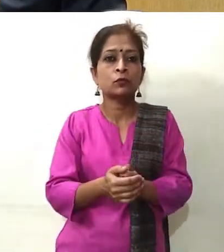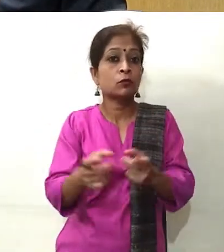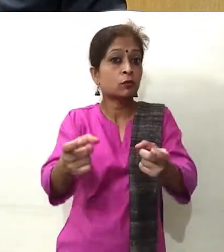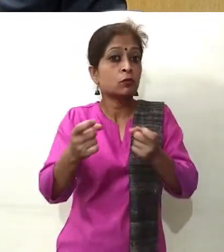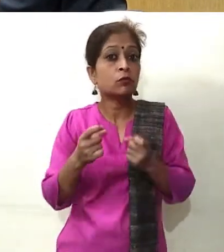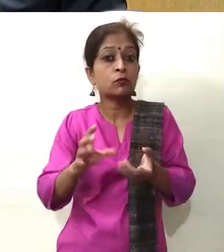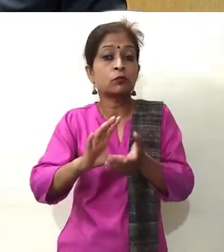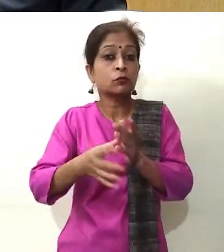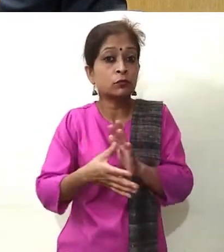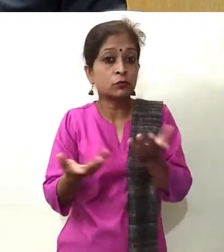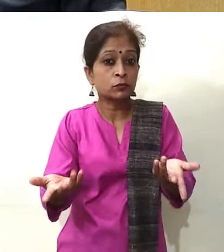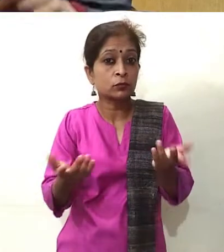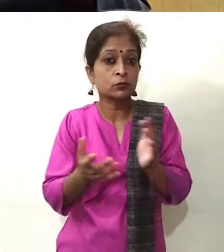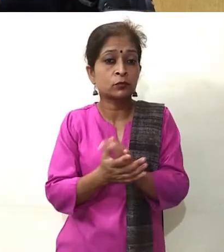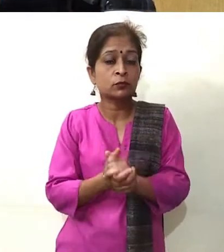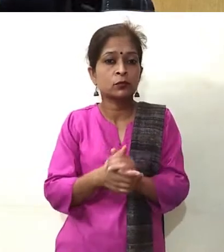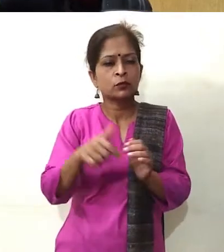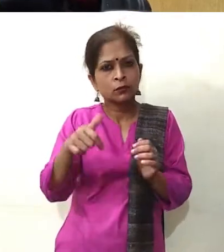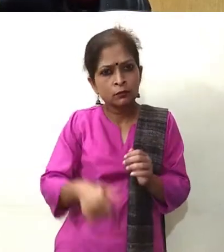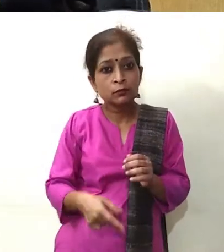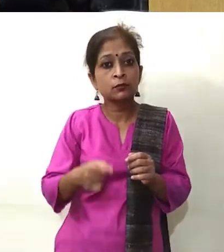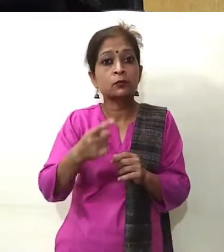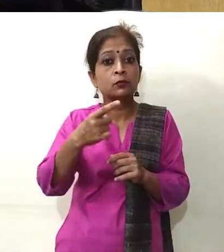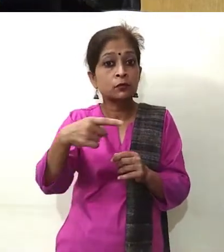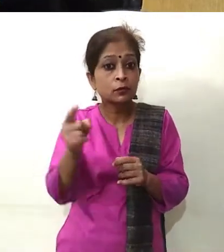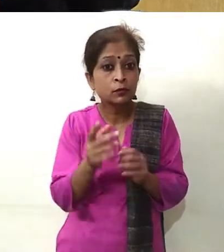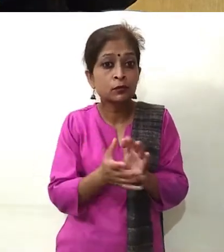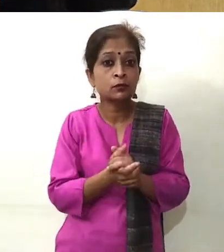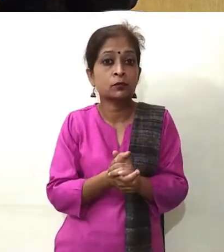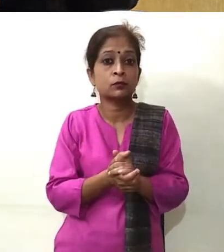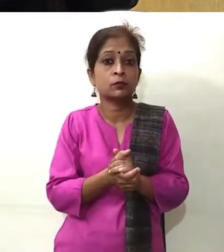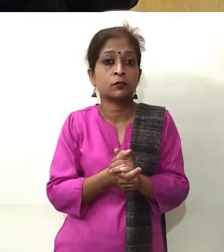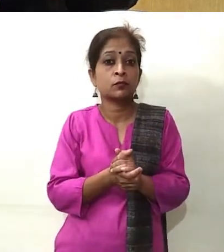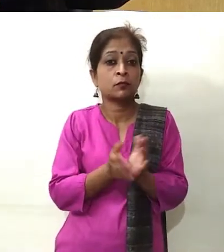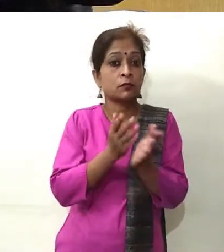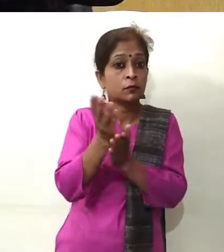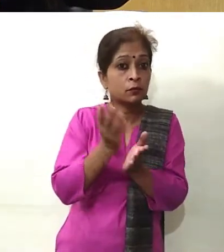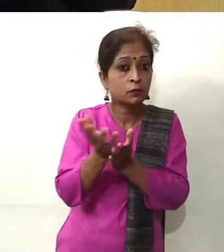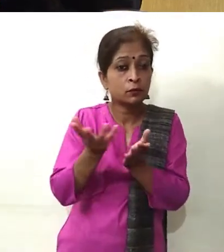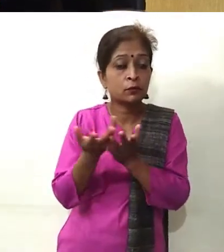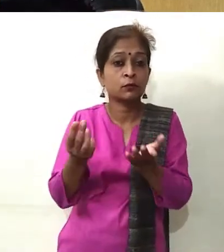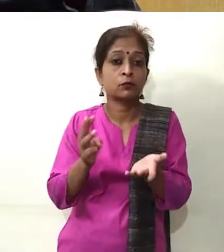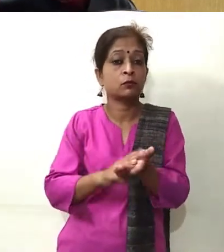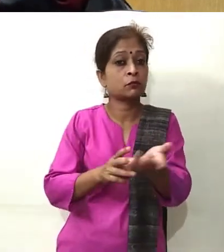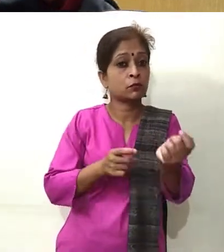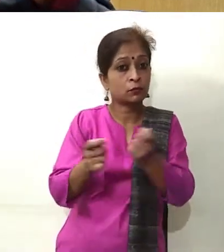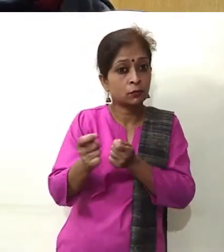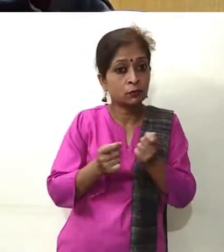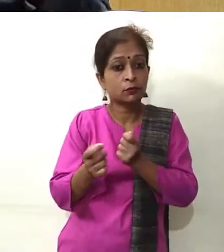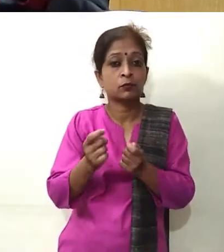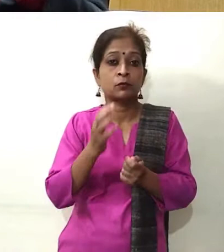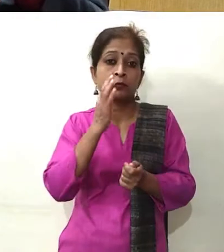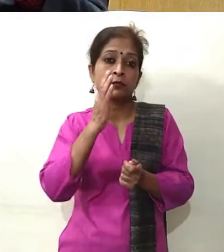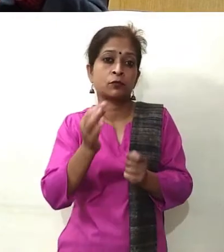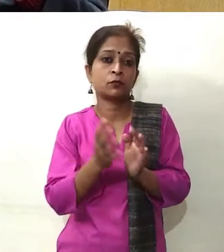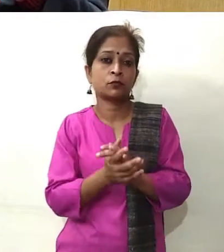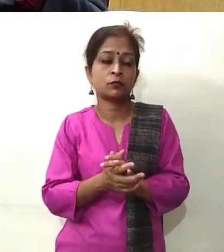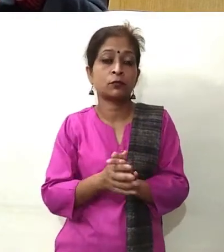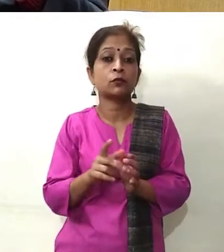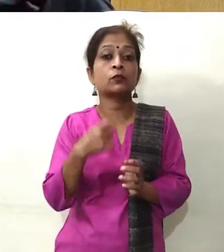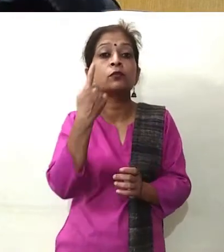नियंत्रण में नहीं रहेंगे। तो बिल्कुल सही मात्रा में उन्हें संसाधित करना पड़ेगा। किसको? मन